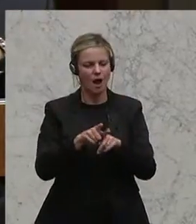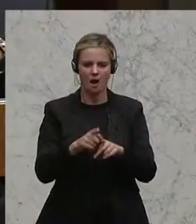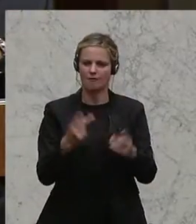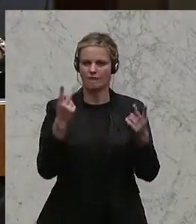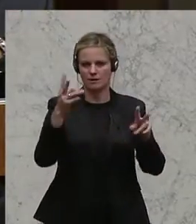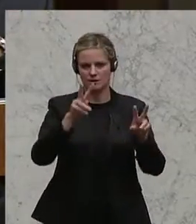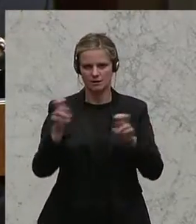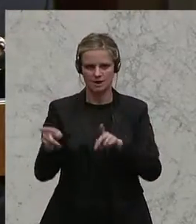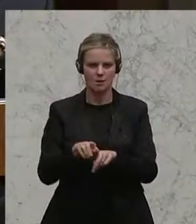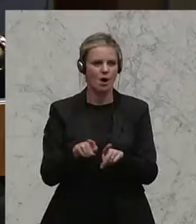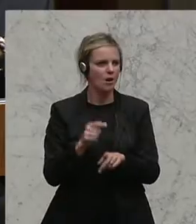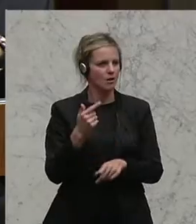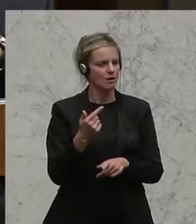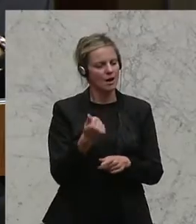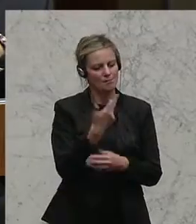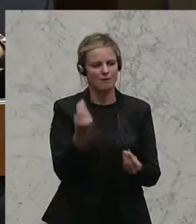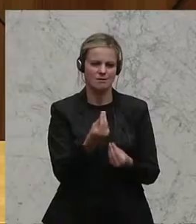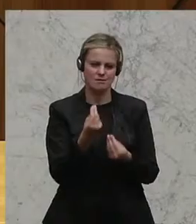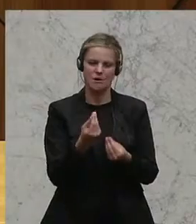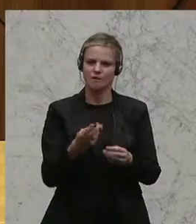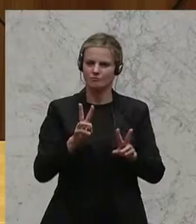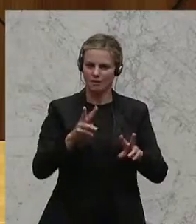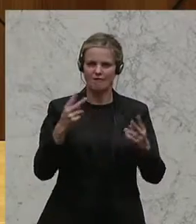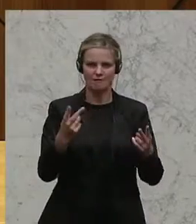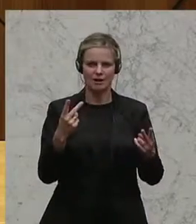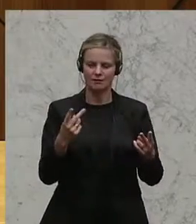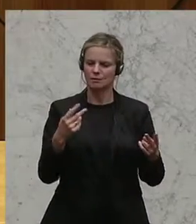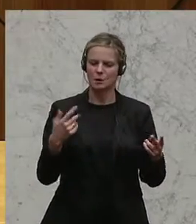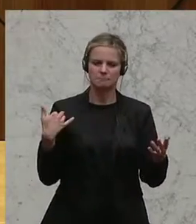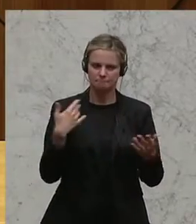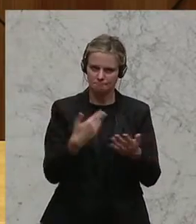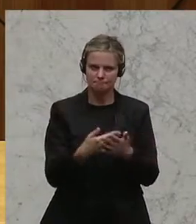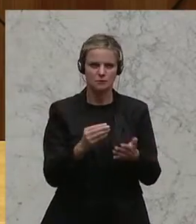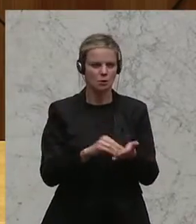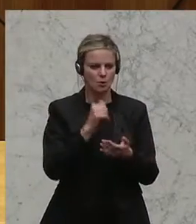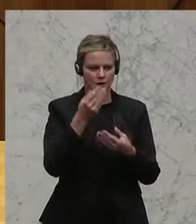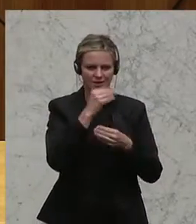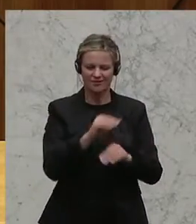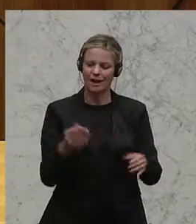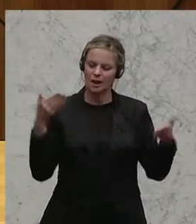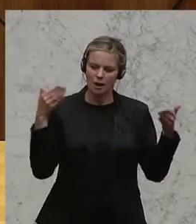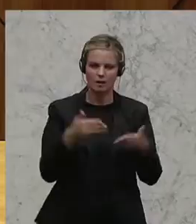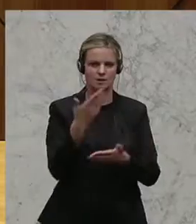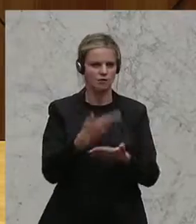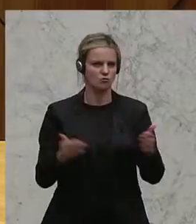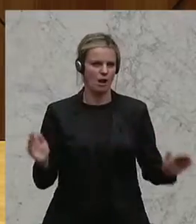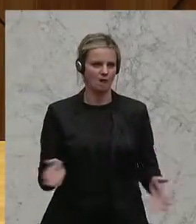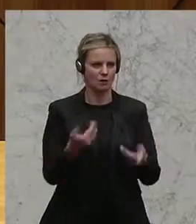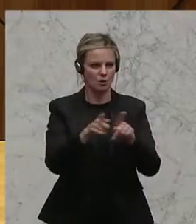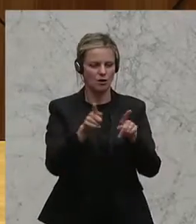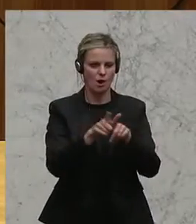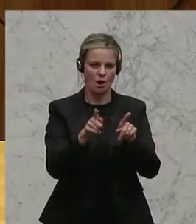die ich jetzt noch nicht genannt habe, möchte ich ein bisschen näher eingehen. Das ist die intensive Sprachförderung und